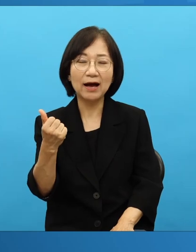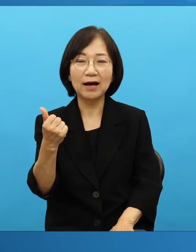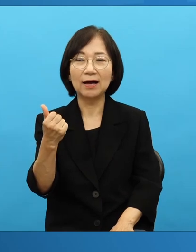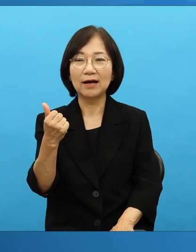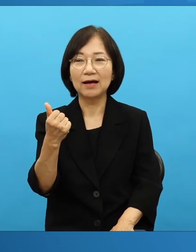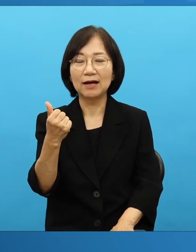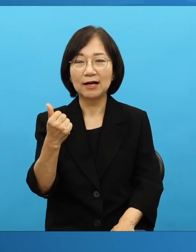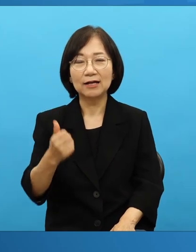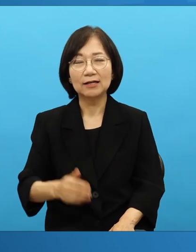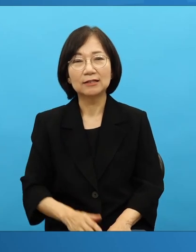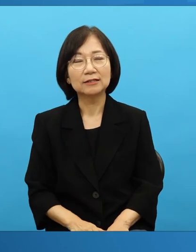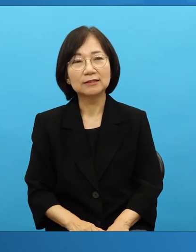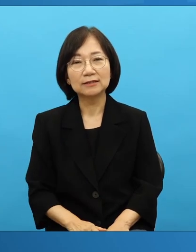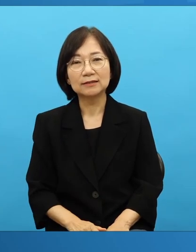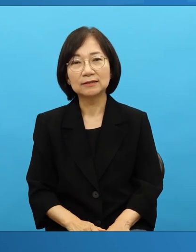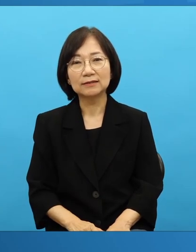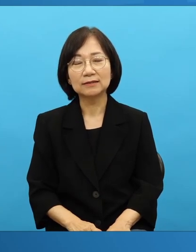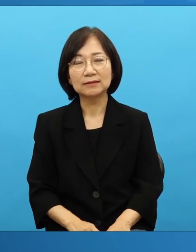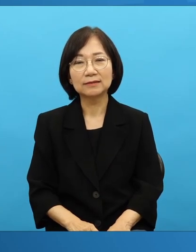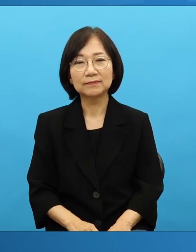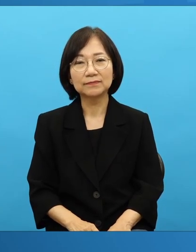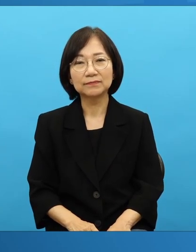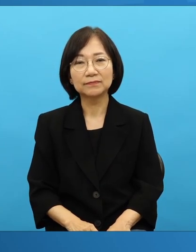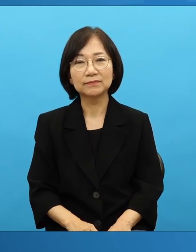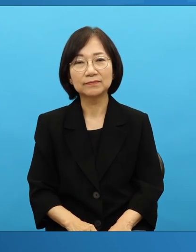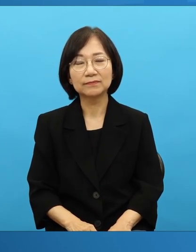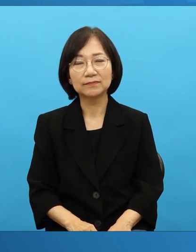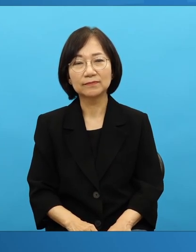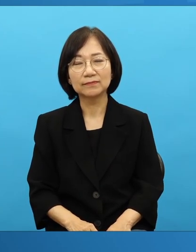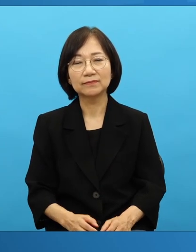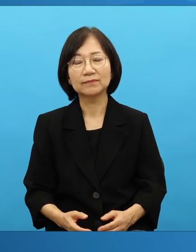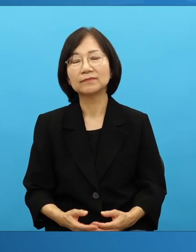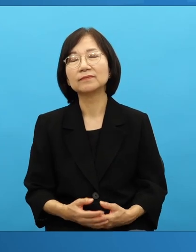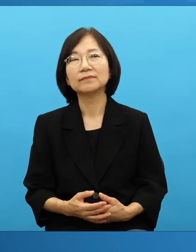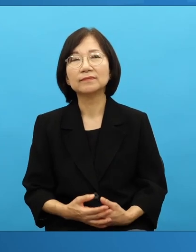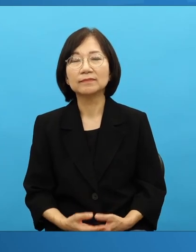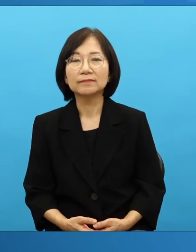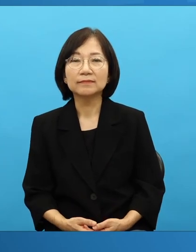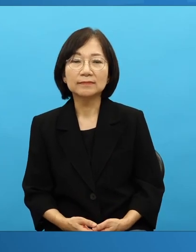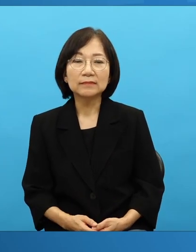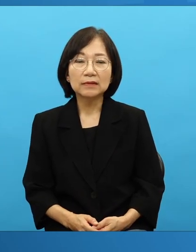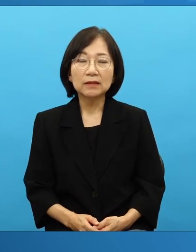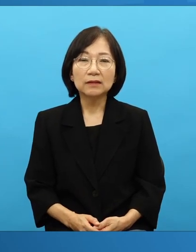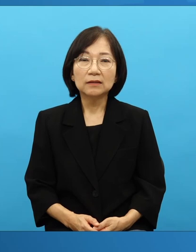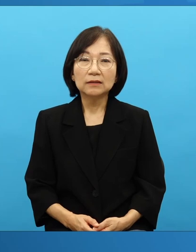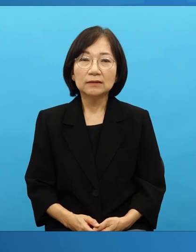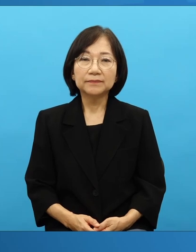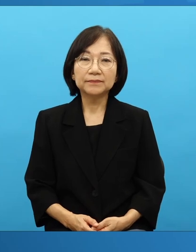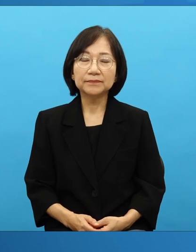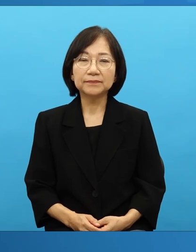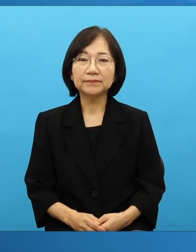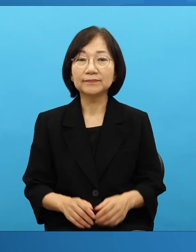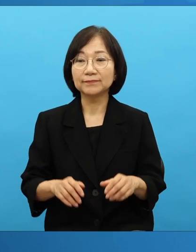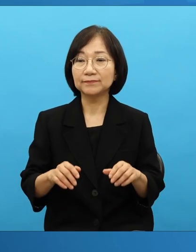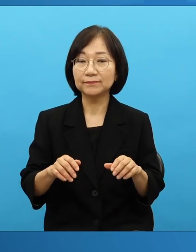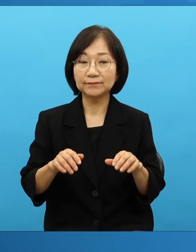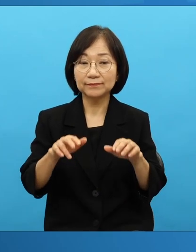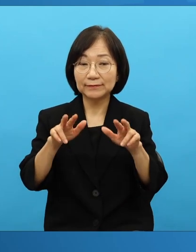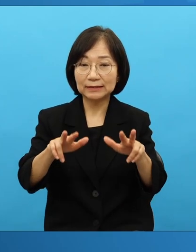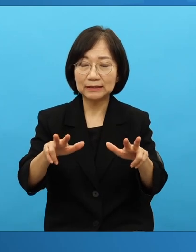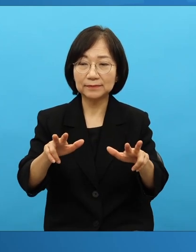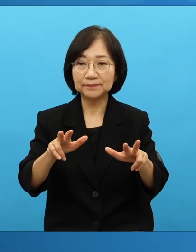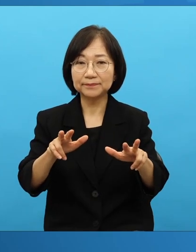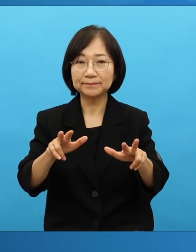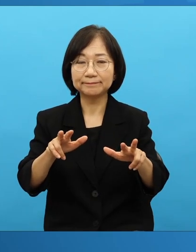겁니다.今后会打开许多应允之门。 그래서 지구상에 지금 기도해 보면요, 병든 많은 지금 다민족들이